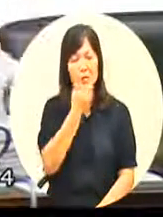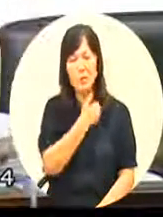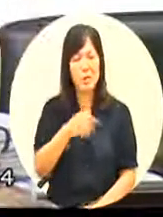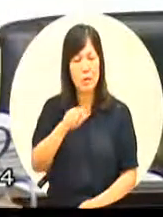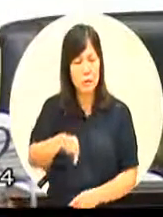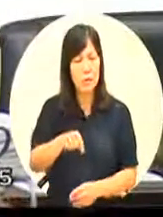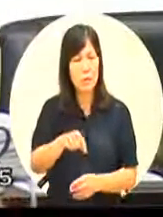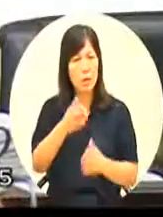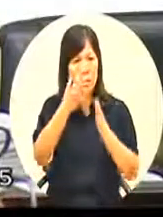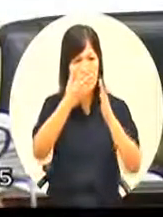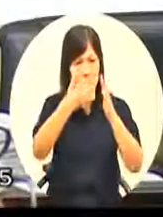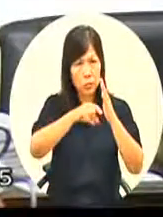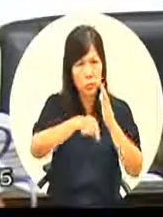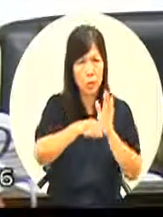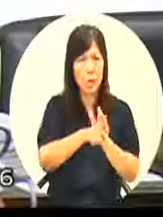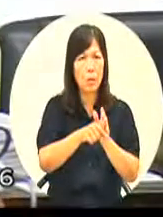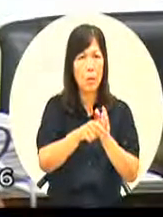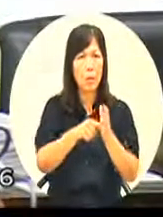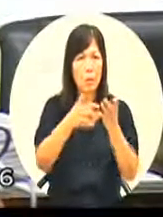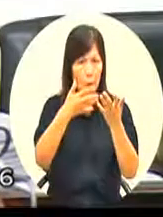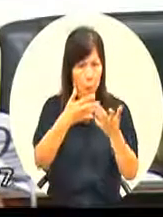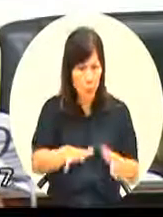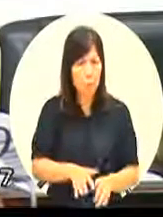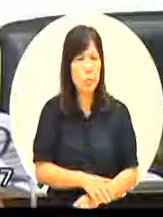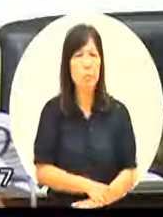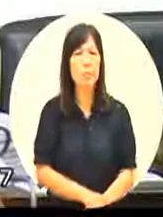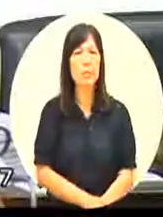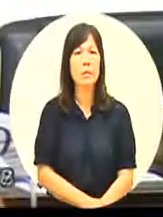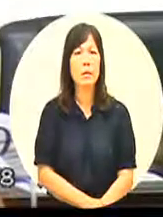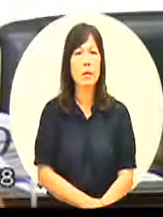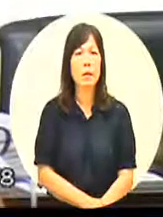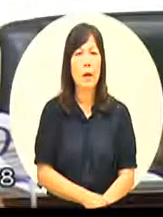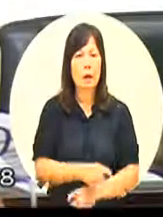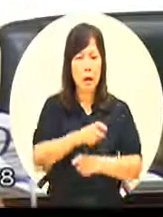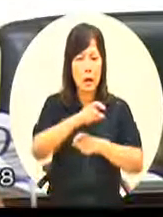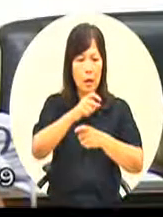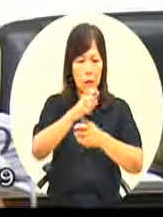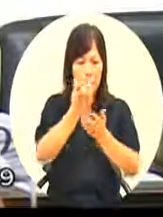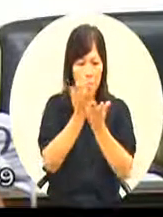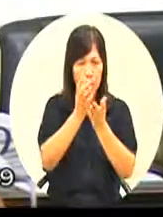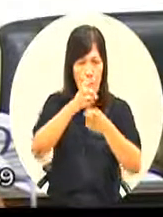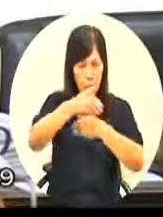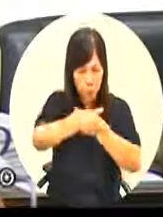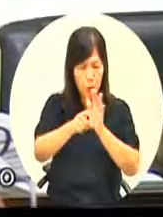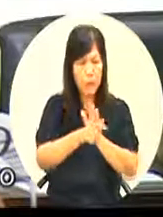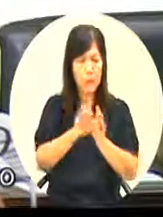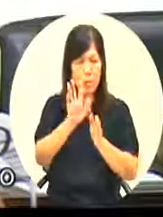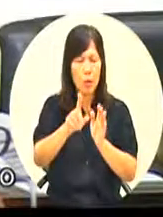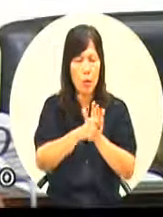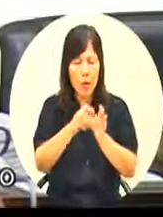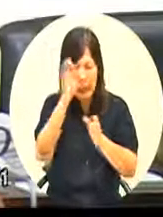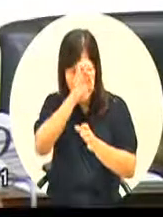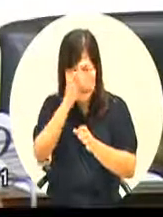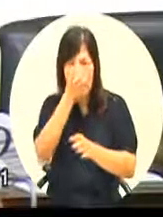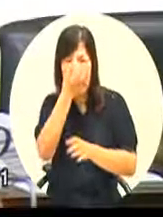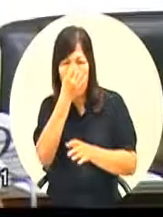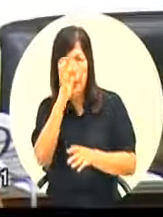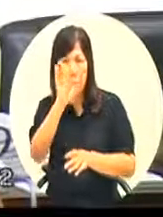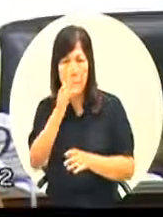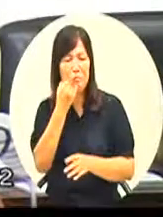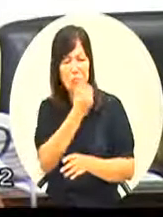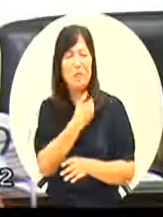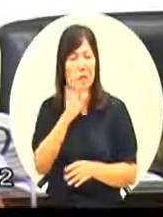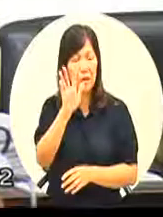这所学校有很多课程在用，实在找不到教室也有可